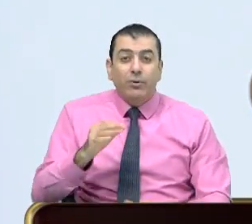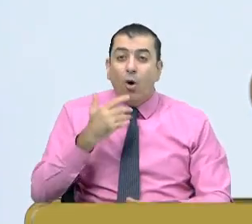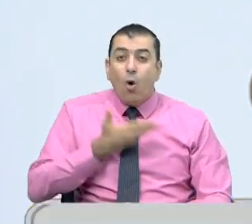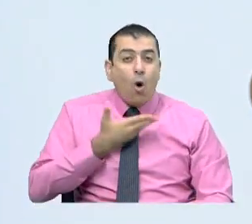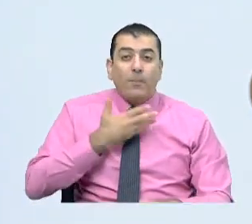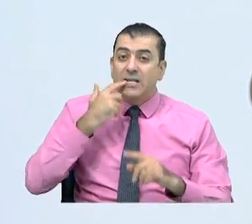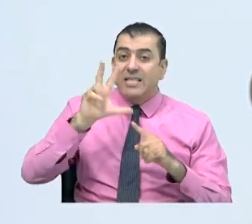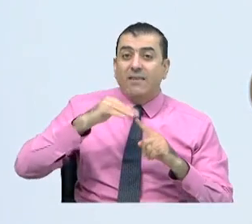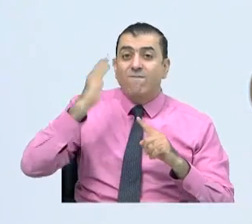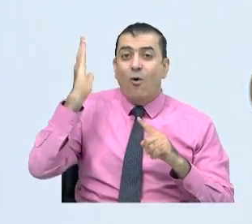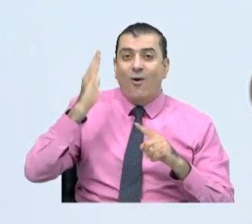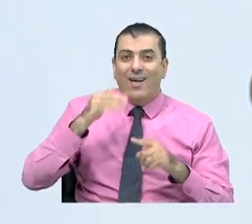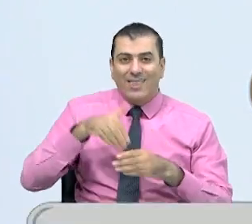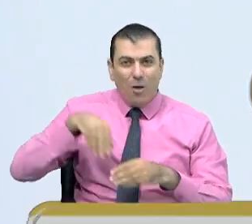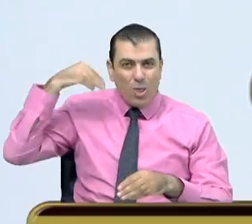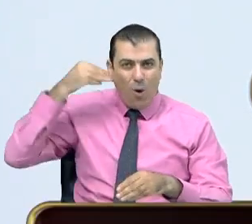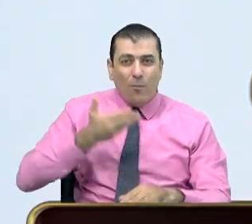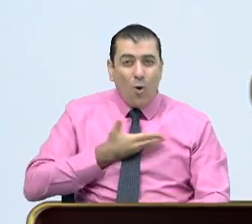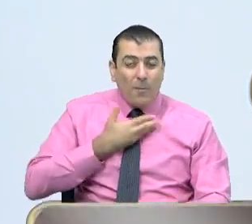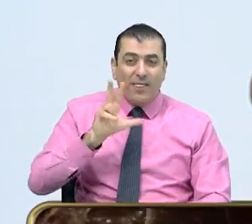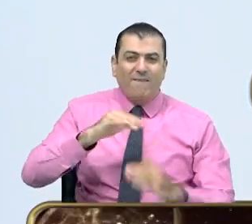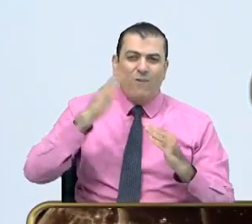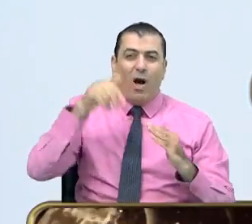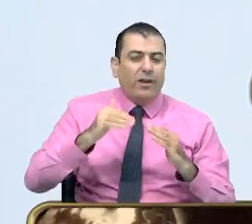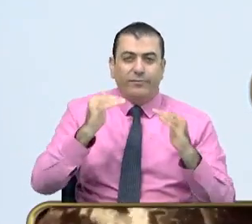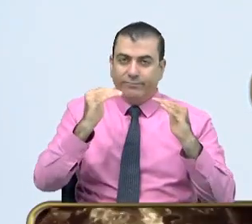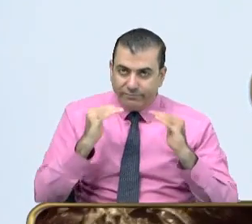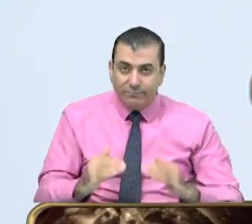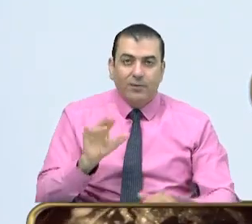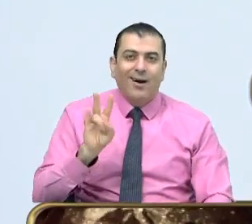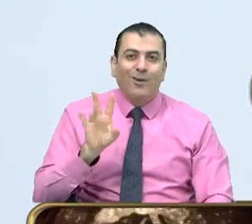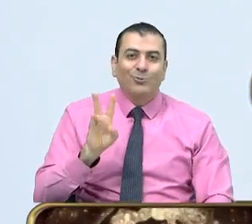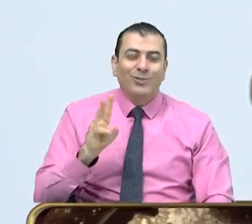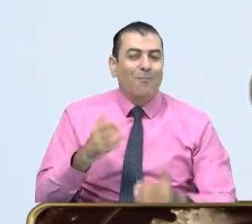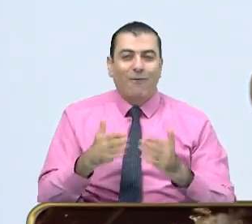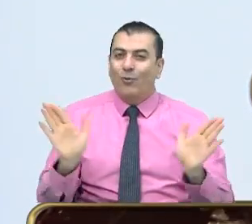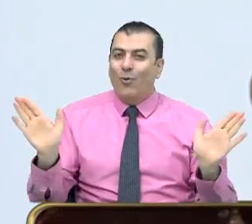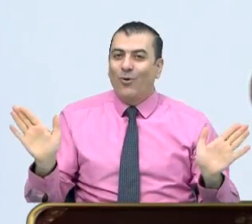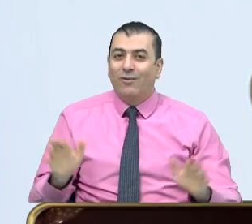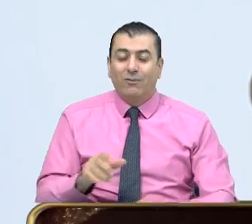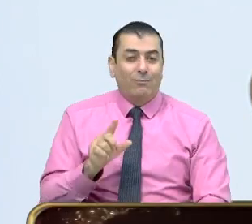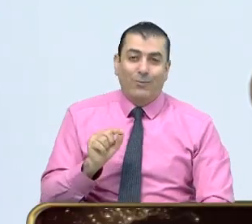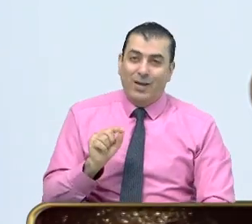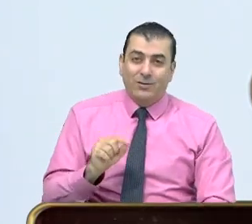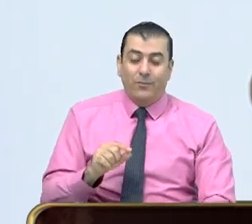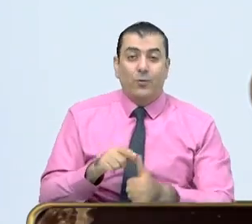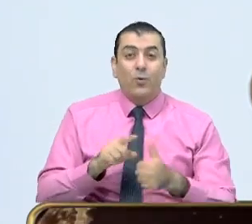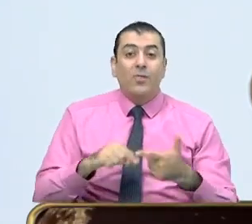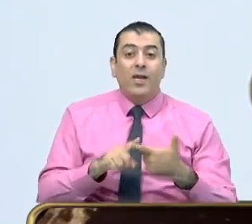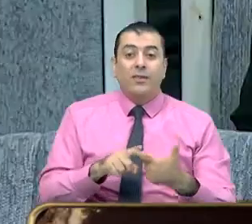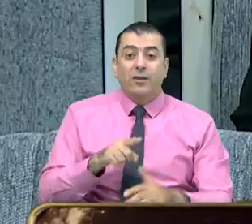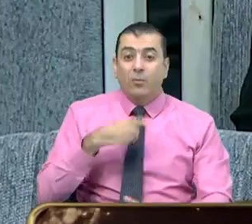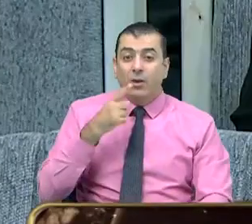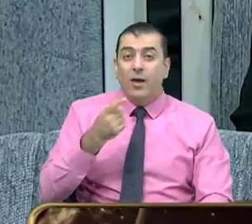بالدستور هذا ممكن للشباب لما بنجرب وبنعمل عقوبات جدا قويه على المال السياسي